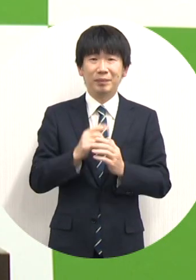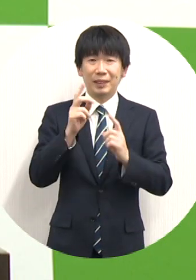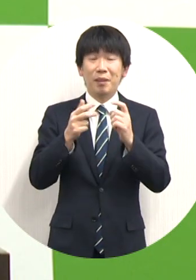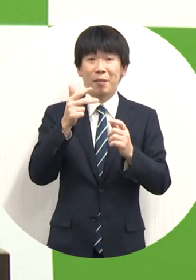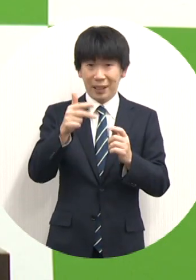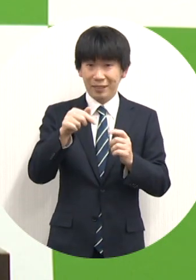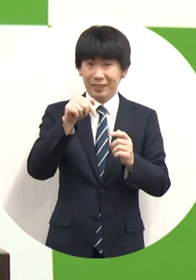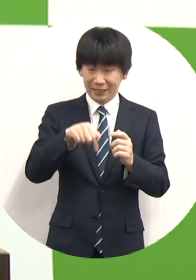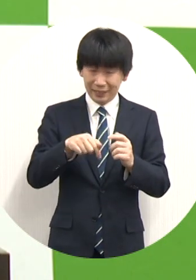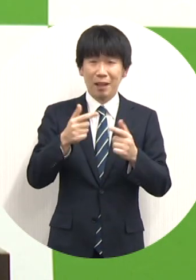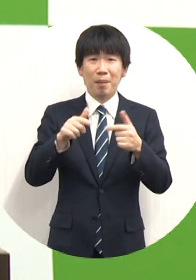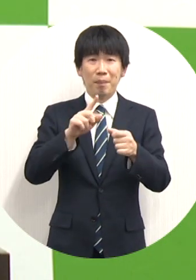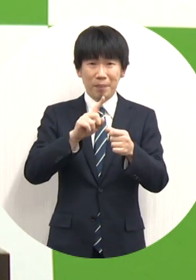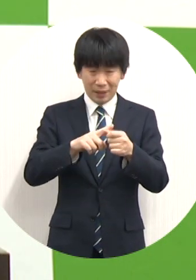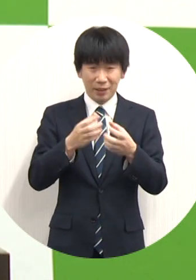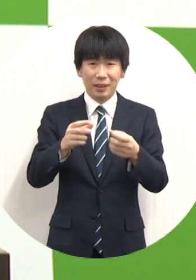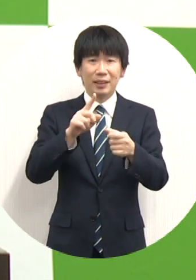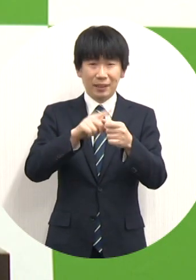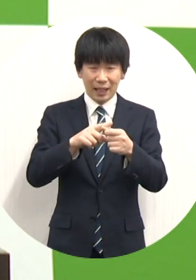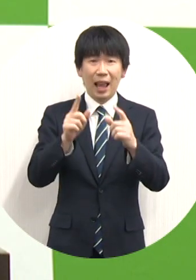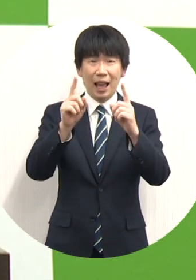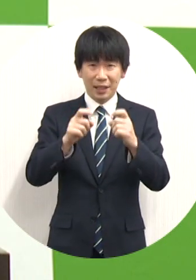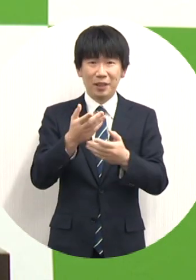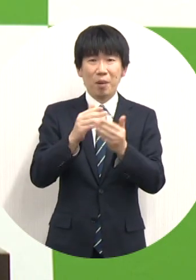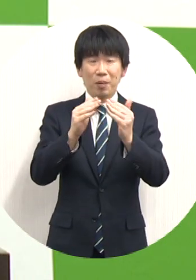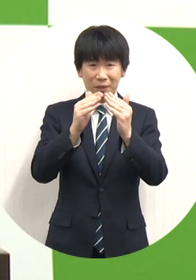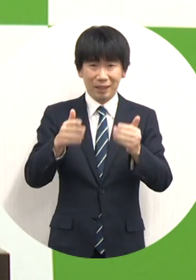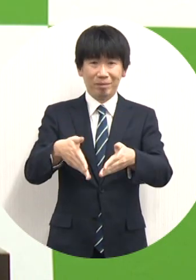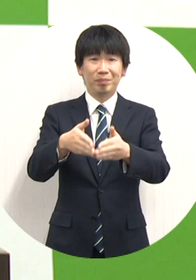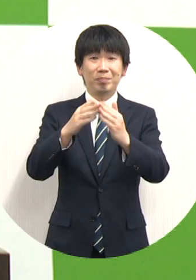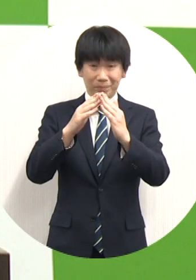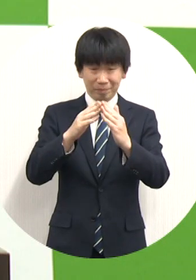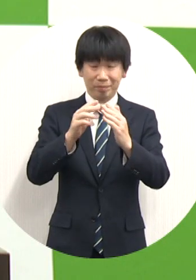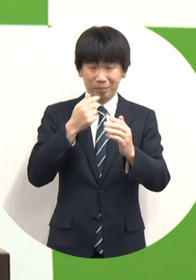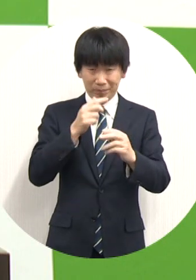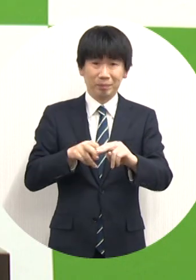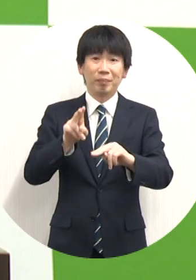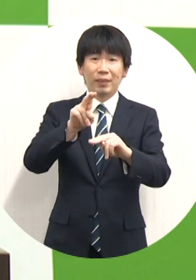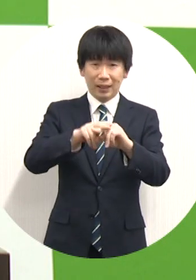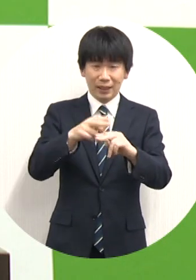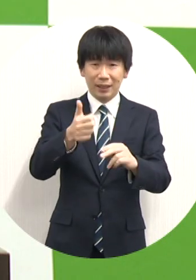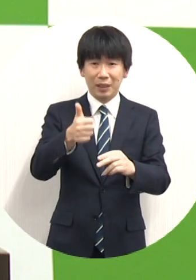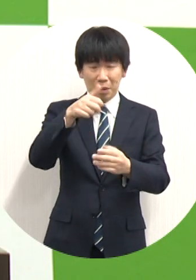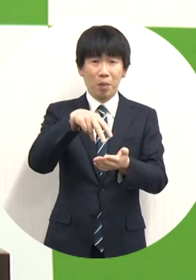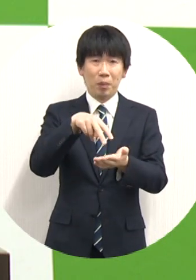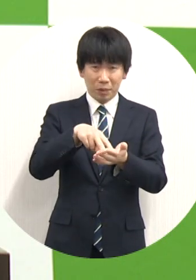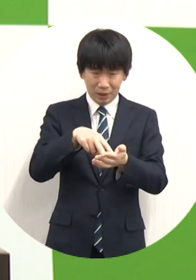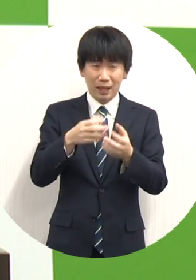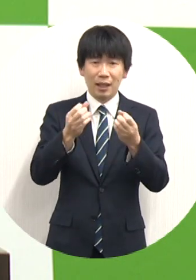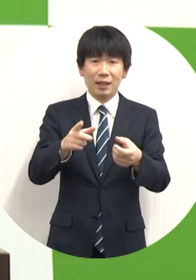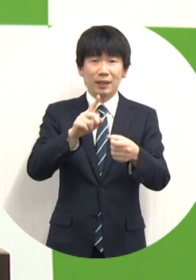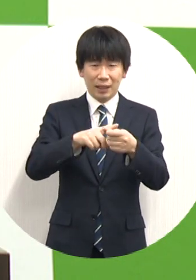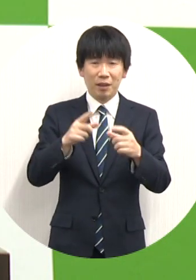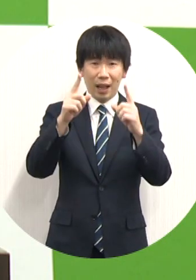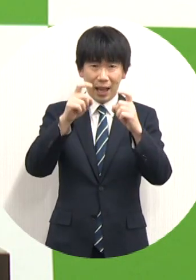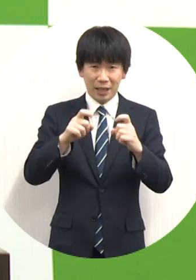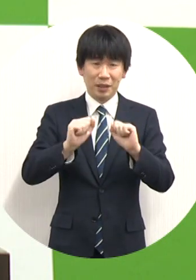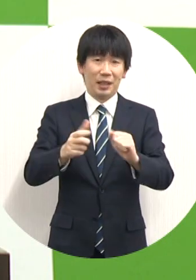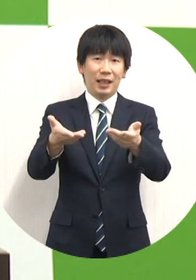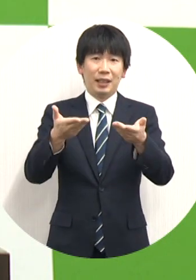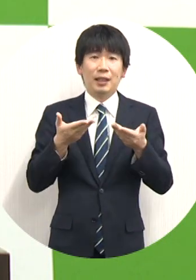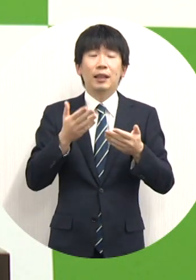は例年新年挨拶交換会を開催しそこで市長として新年のご挨拶をさせて頂いておりましたが